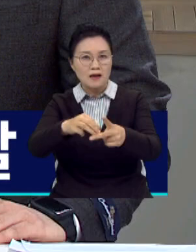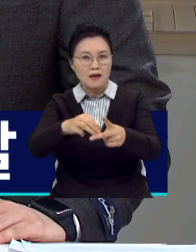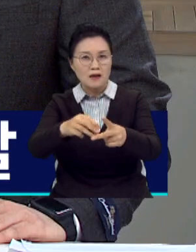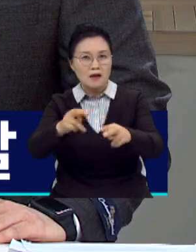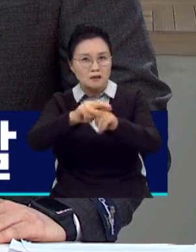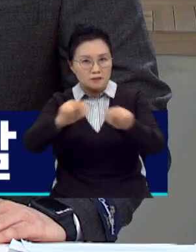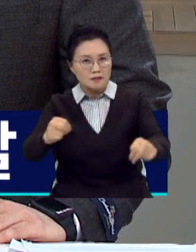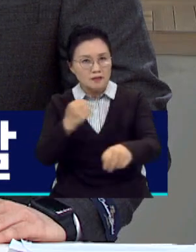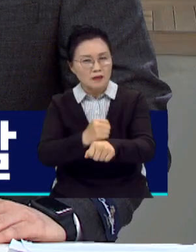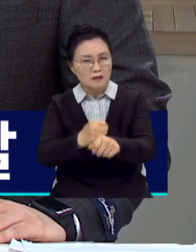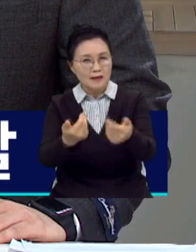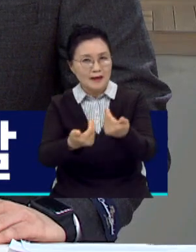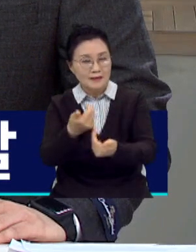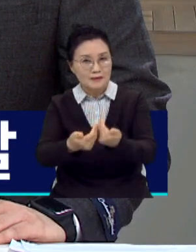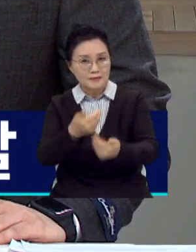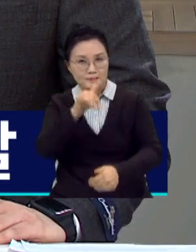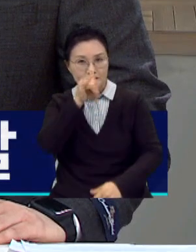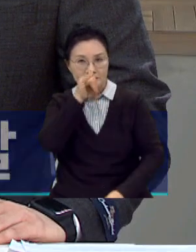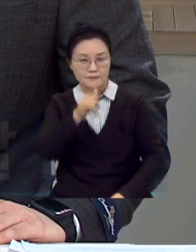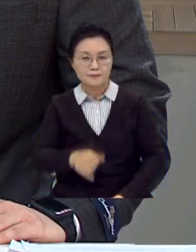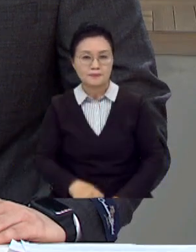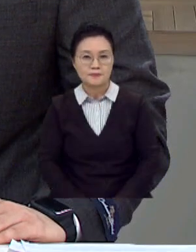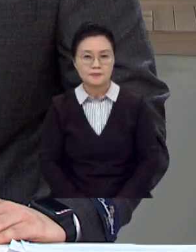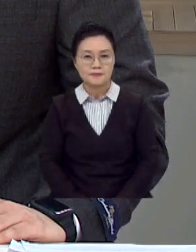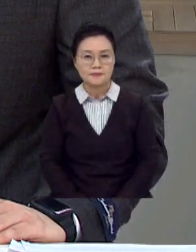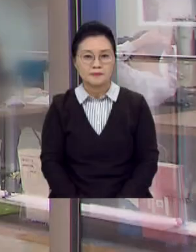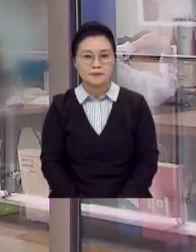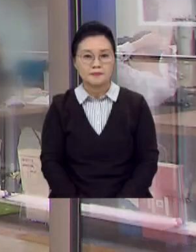이어지고 있습니다 황보람 기자입니다